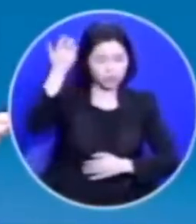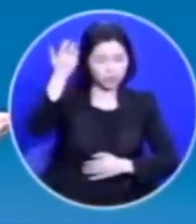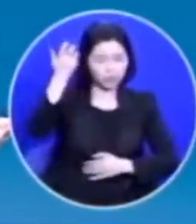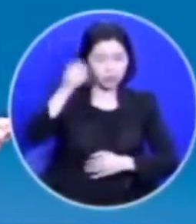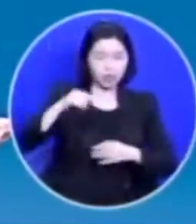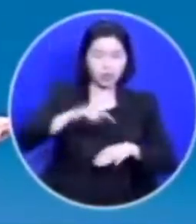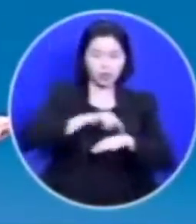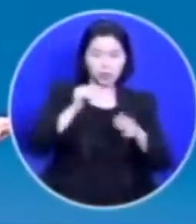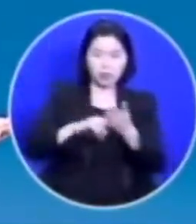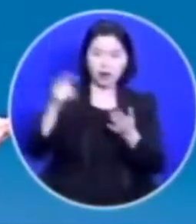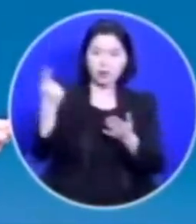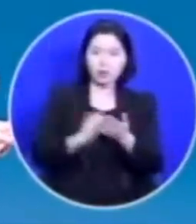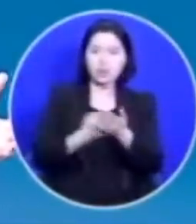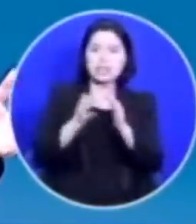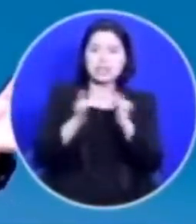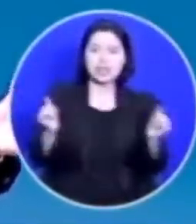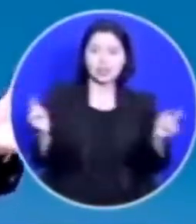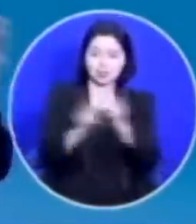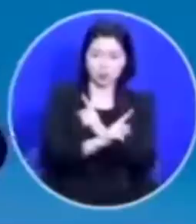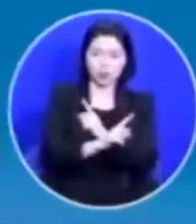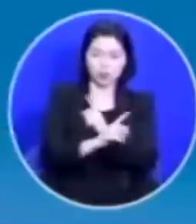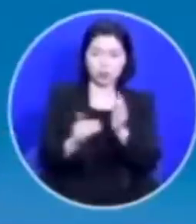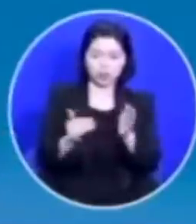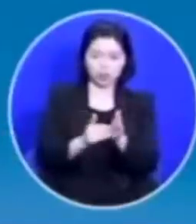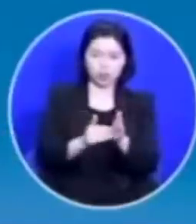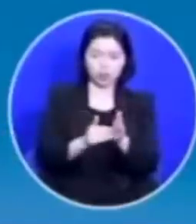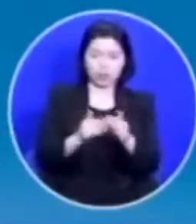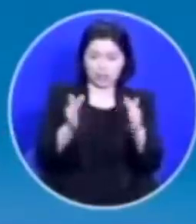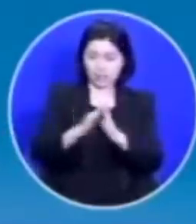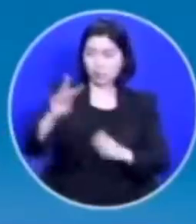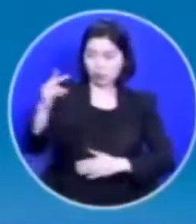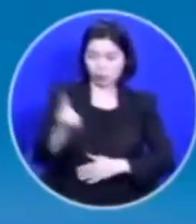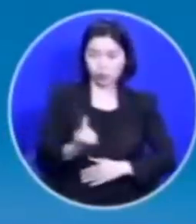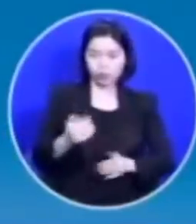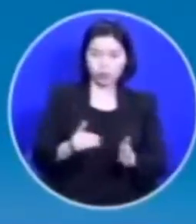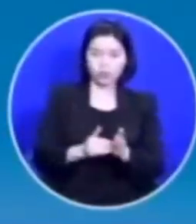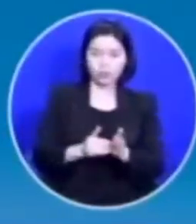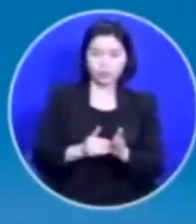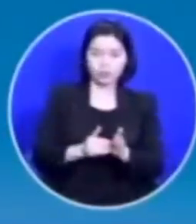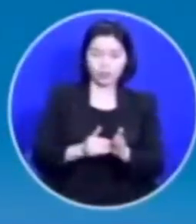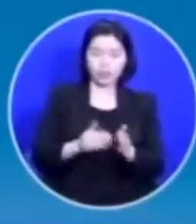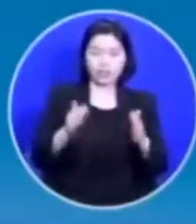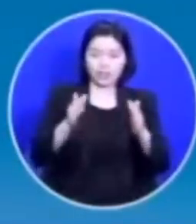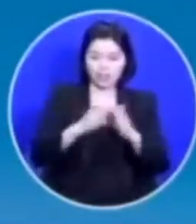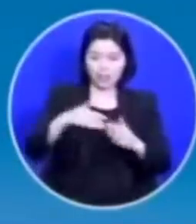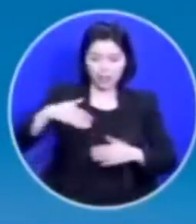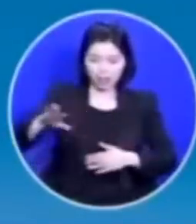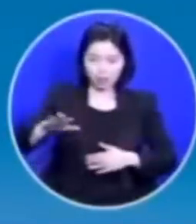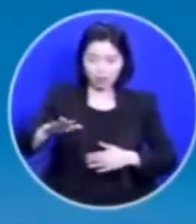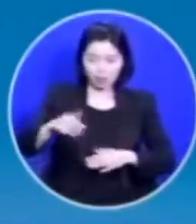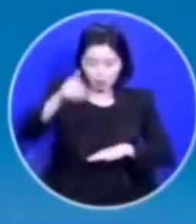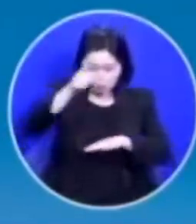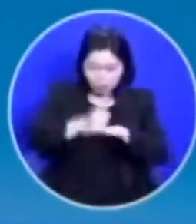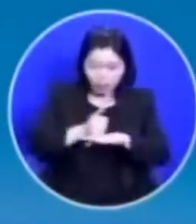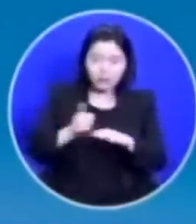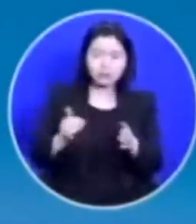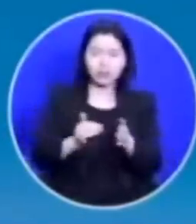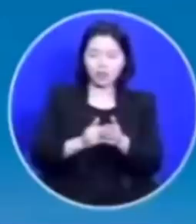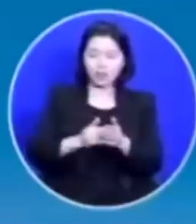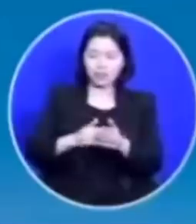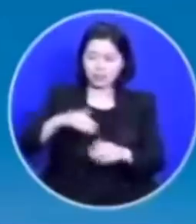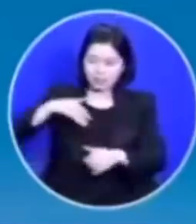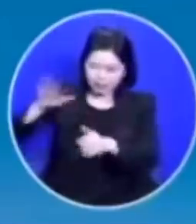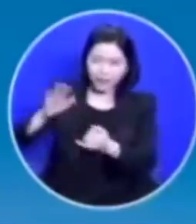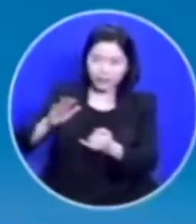마음이 바뀌어 버립니다 그 집으로 돌아왔어요 나가려면 그냥 나가지 아예 나가지 돌아왔다고